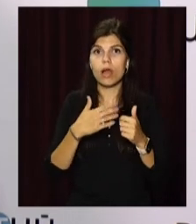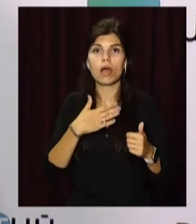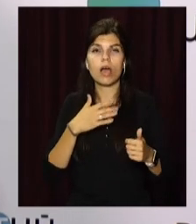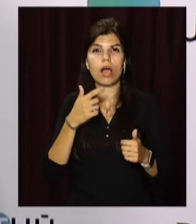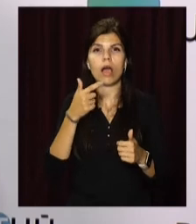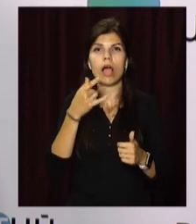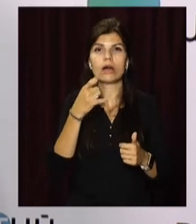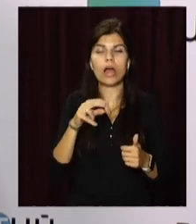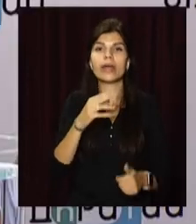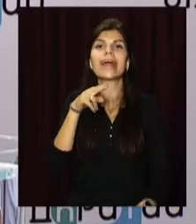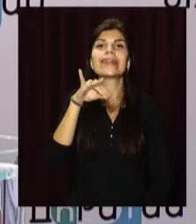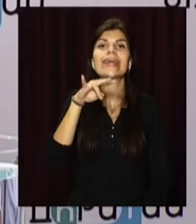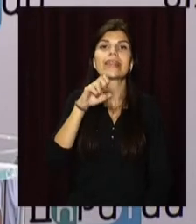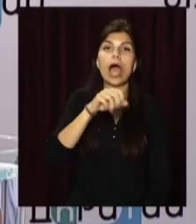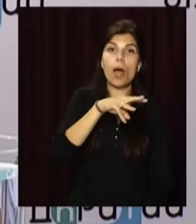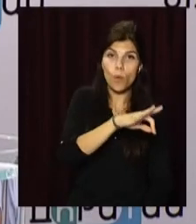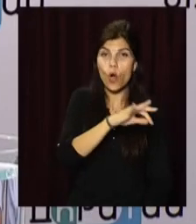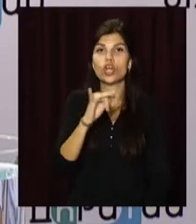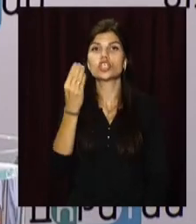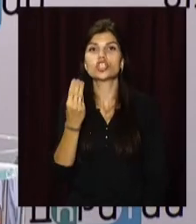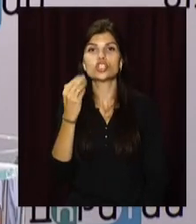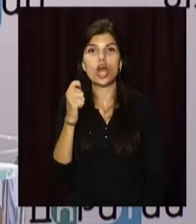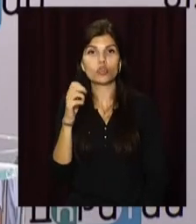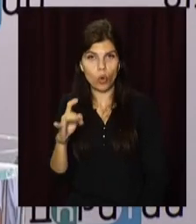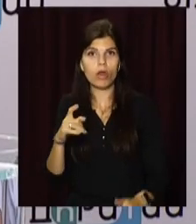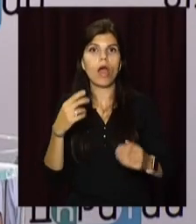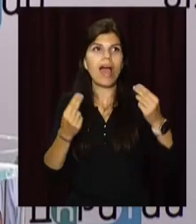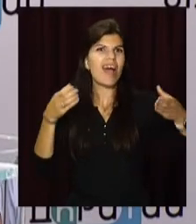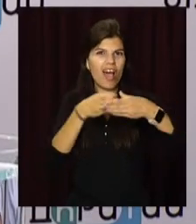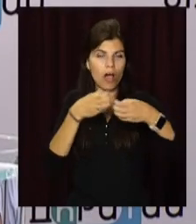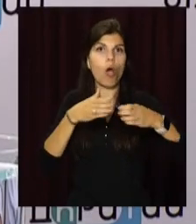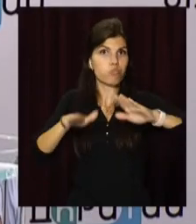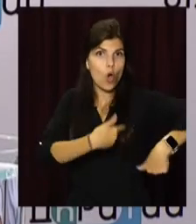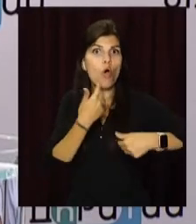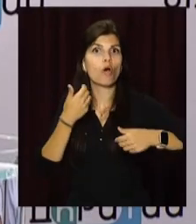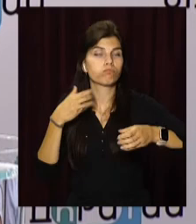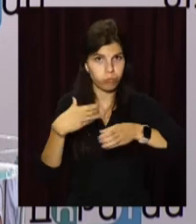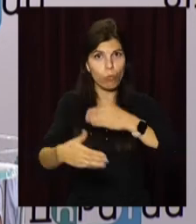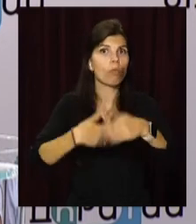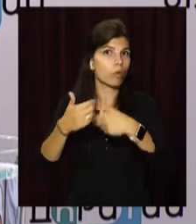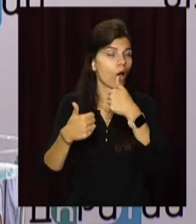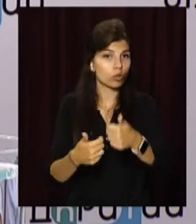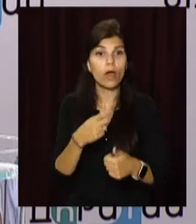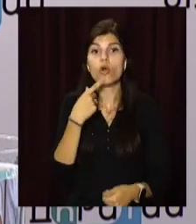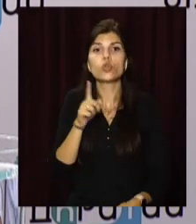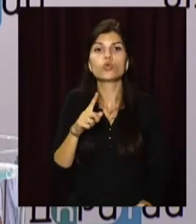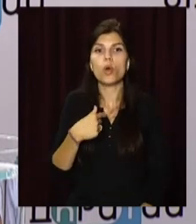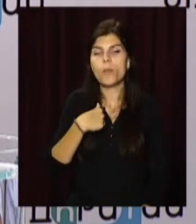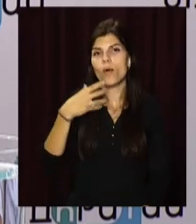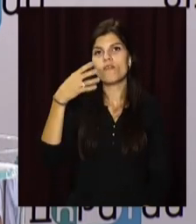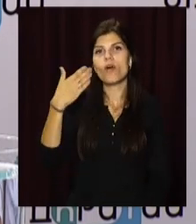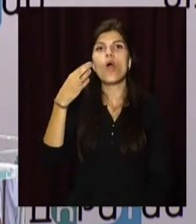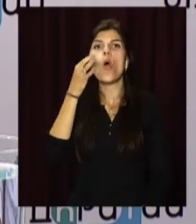это «Динамо» и «Шахтер». В детском футболе, тот, за который я начал говорить, у нас то, что мы переняли, у них в